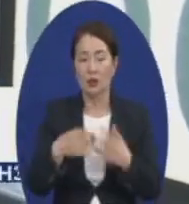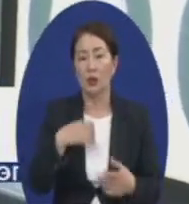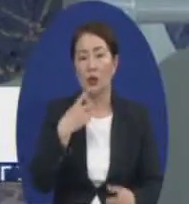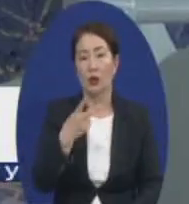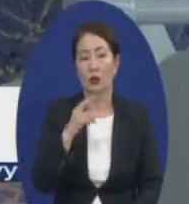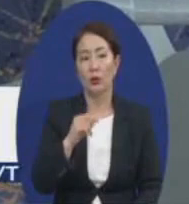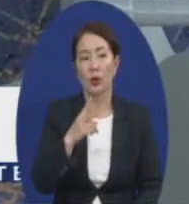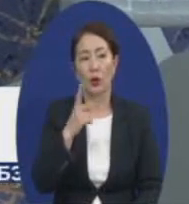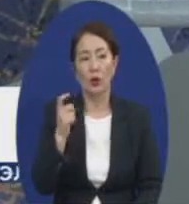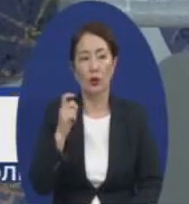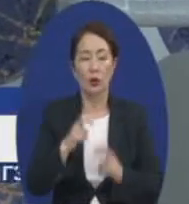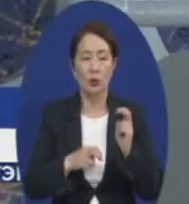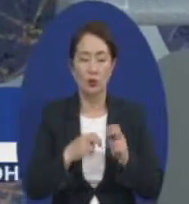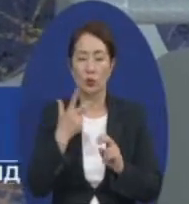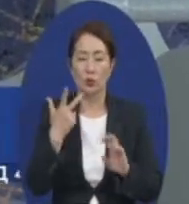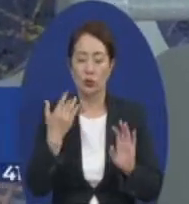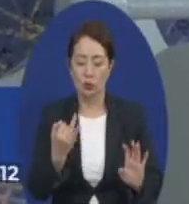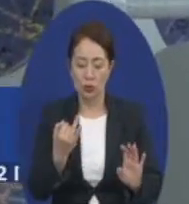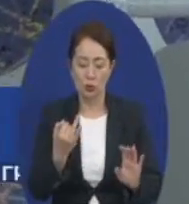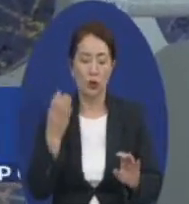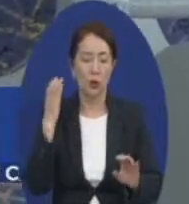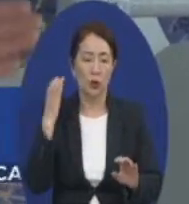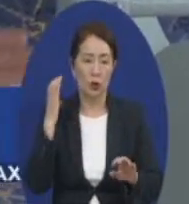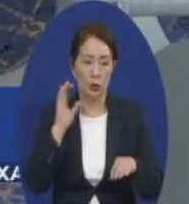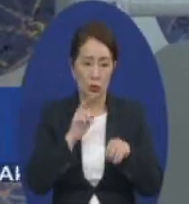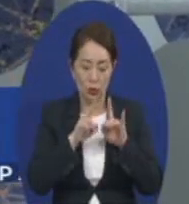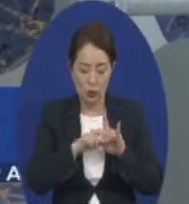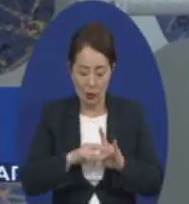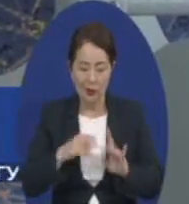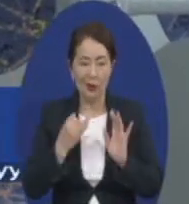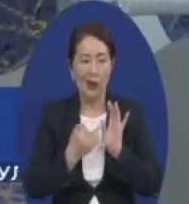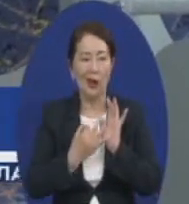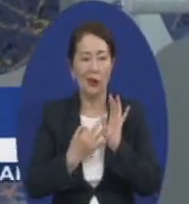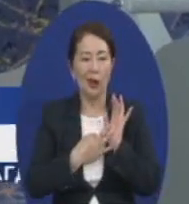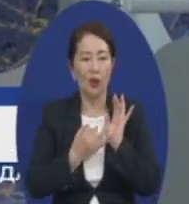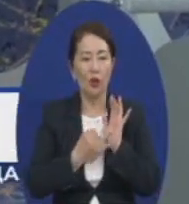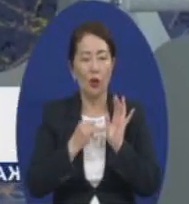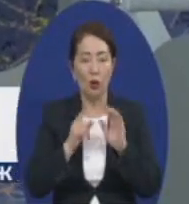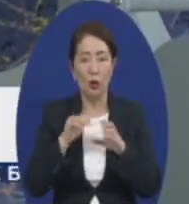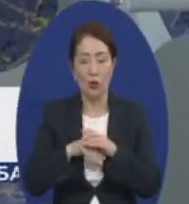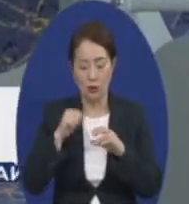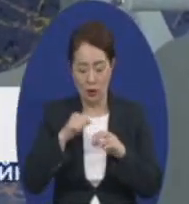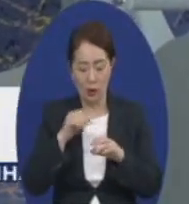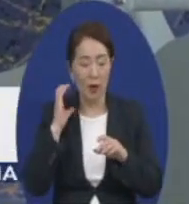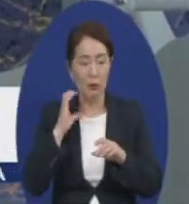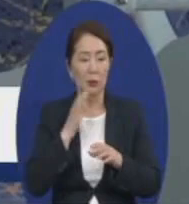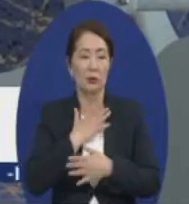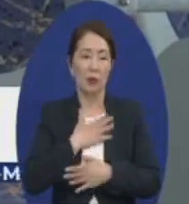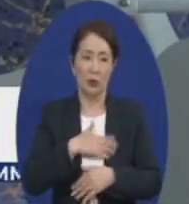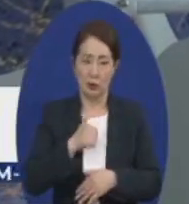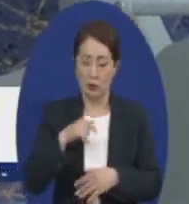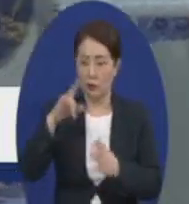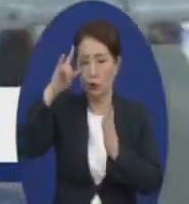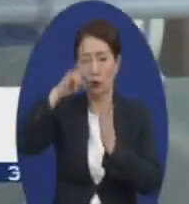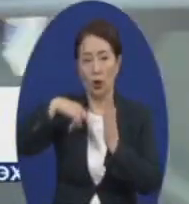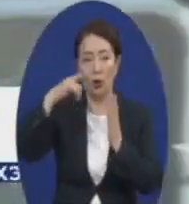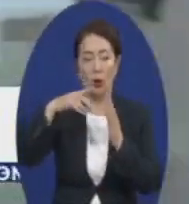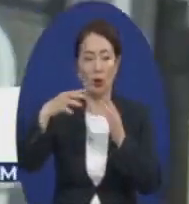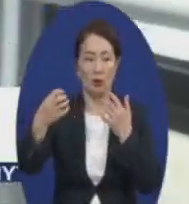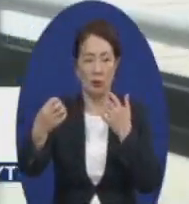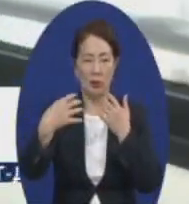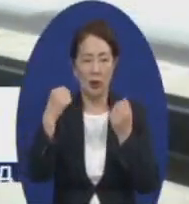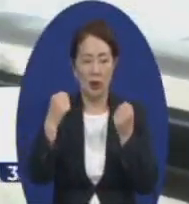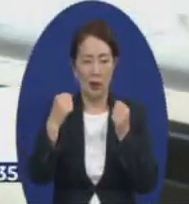онд үйлдвэрлэгдсэн 30 үний судалтай 87 үний багтаамжтай энэ автобусны хувьд илүү тав тухтай болж ирсэн. За учир нь цонхнууд нь